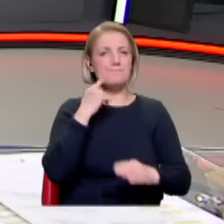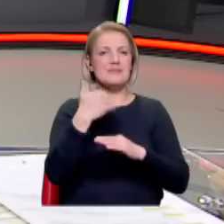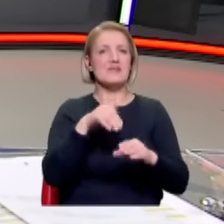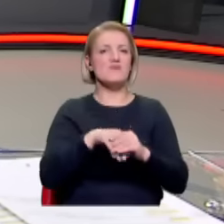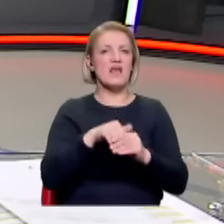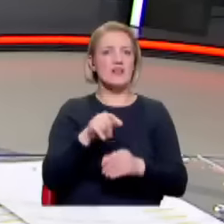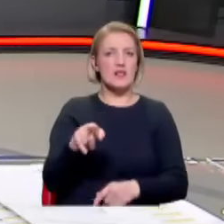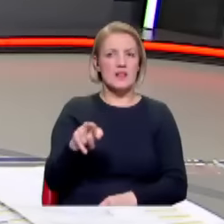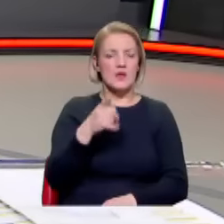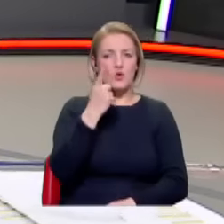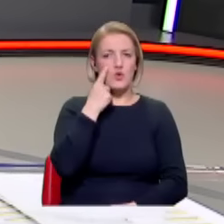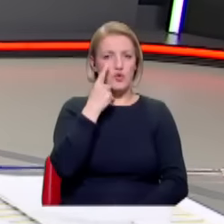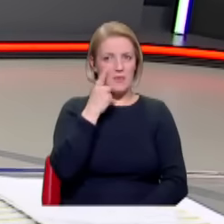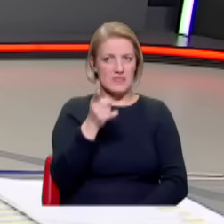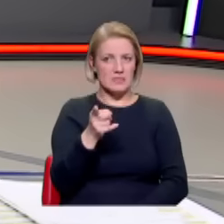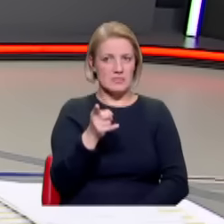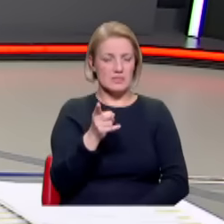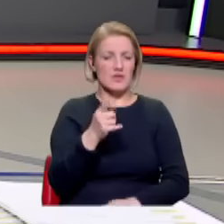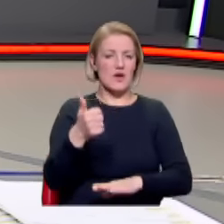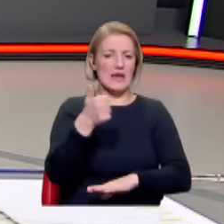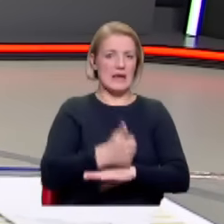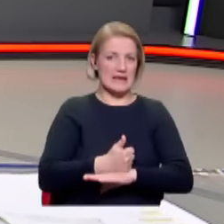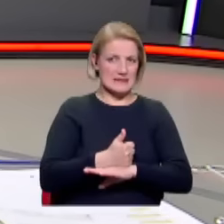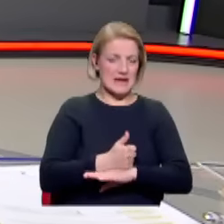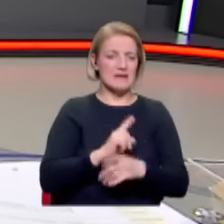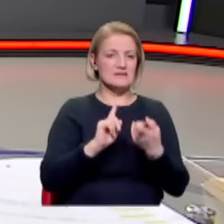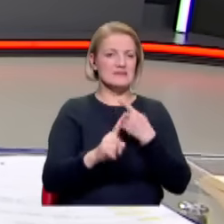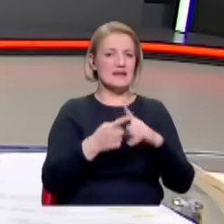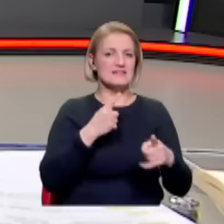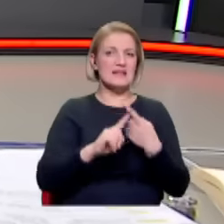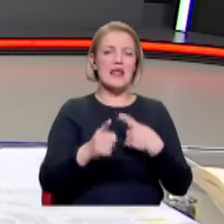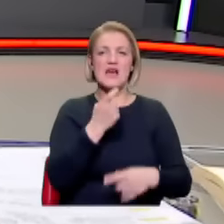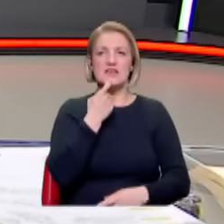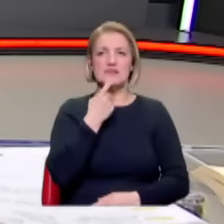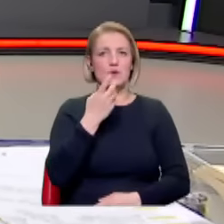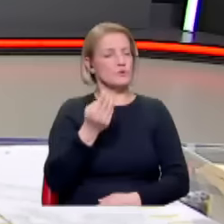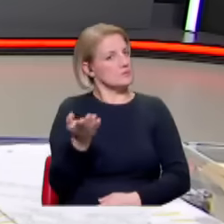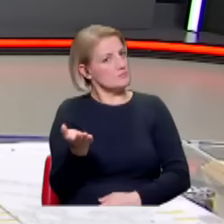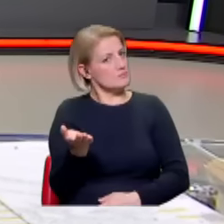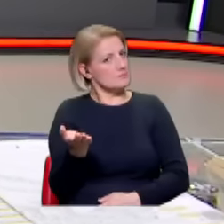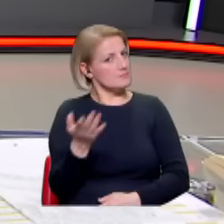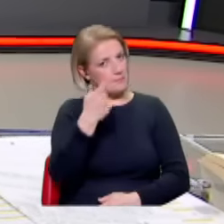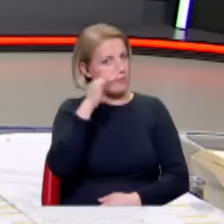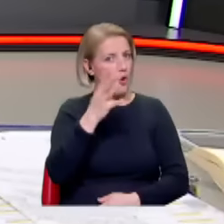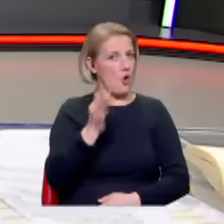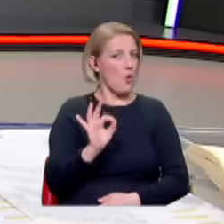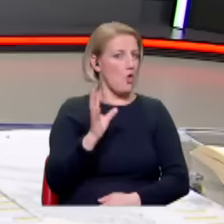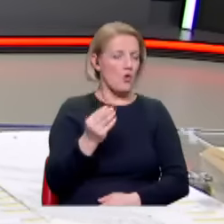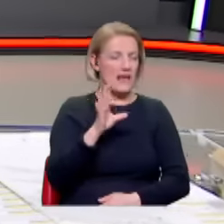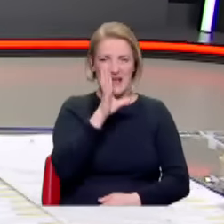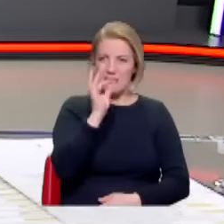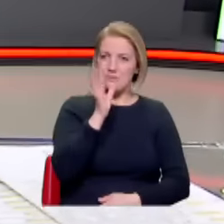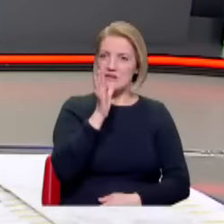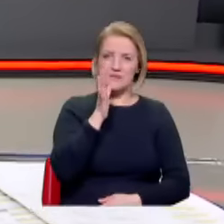milletvekilleri, hükümet, iktidar, siyasiler yılı olsun. Belki de öyle olur. Kim